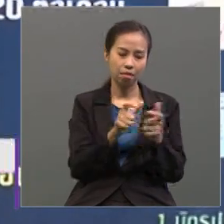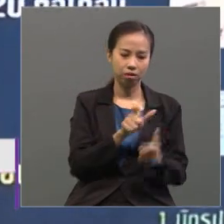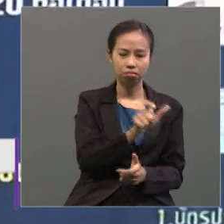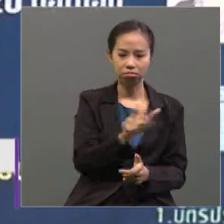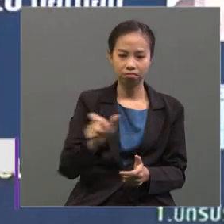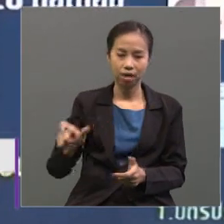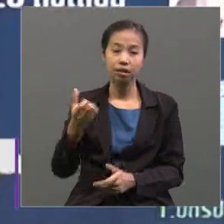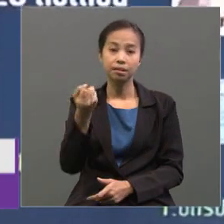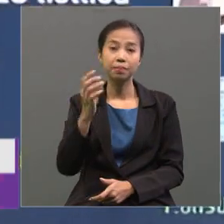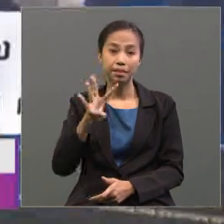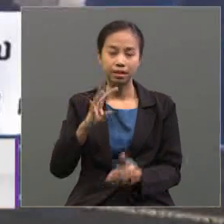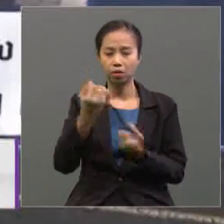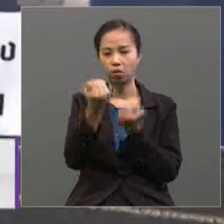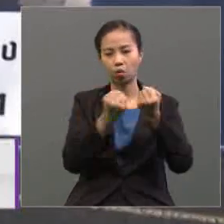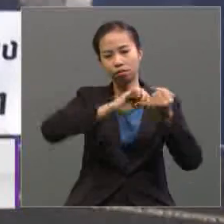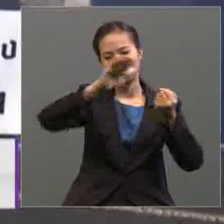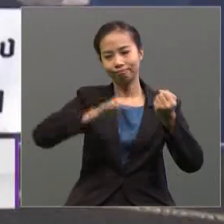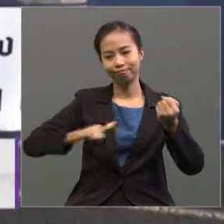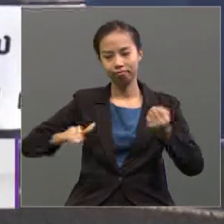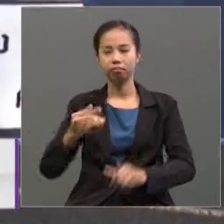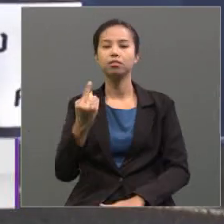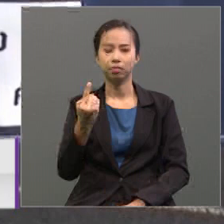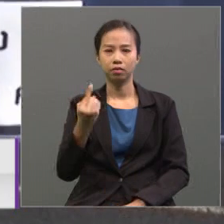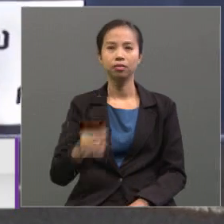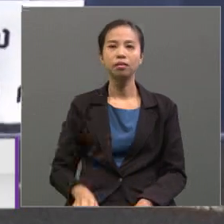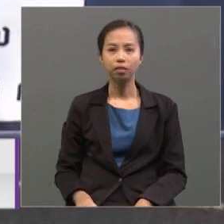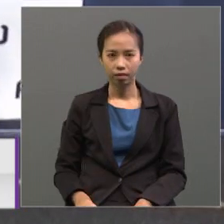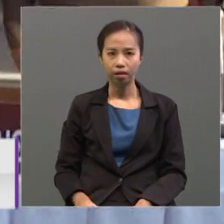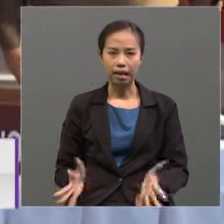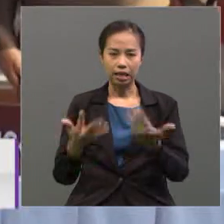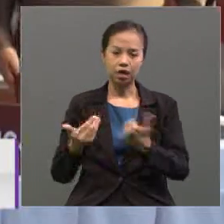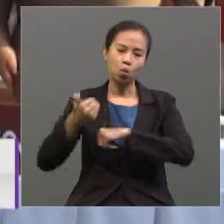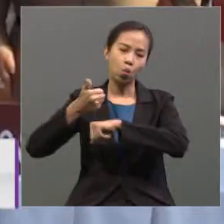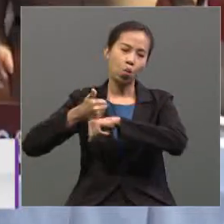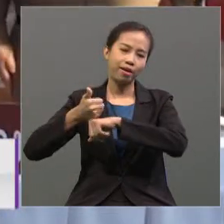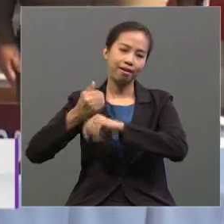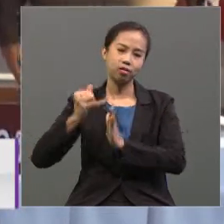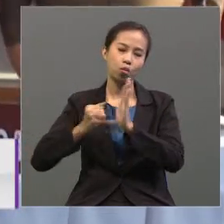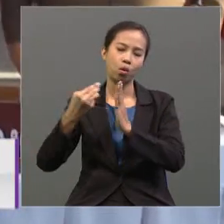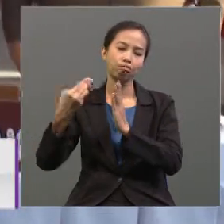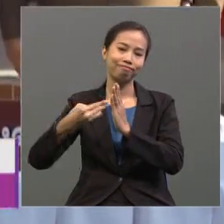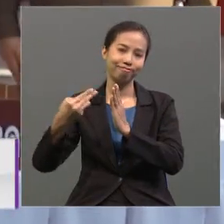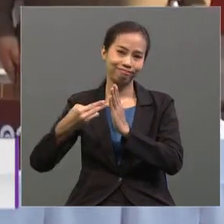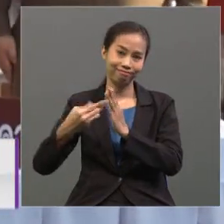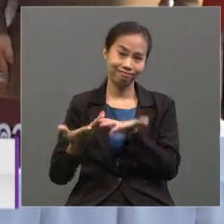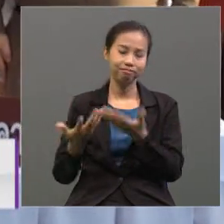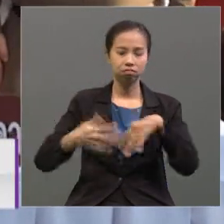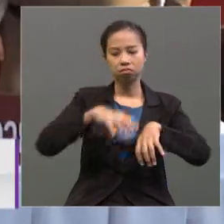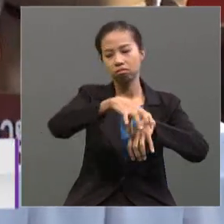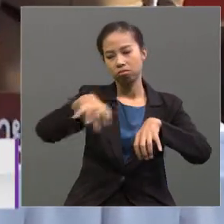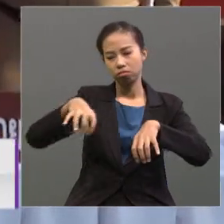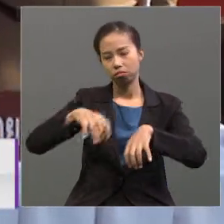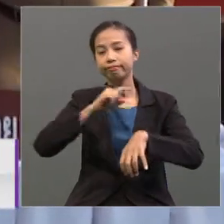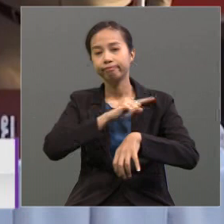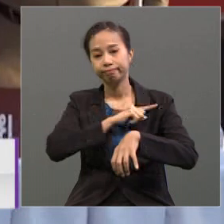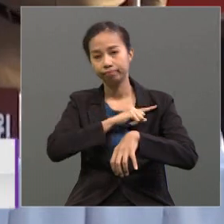แล้วก็ในส่วนของรถกระป่าอีก 1คันนะคะโดยทางผู้ว่าราชการจังหวัดหนองคายนายราชันซุนฮั้วนะคะพร้อมหน่วยงานที่เกี่ยวข้อง